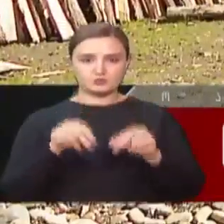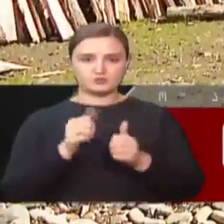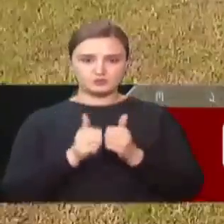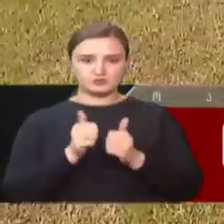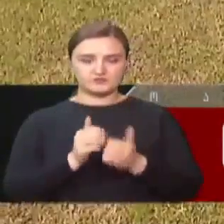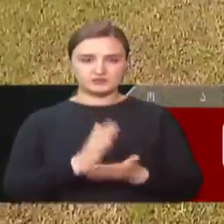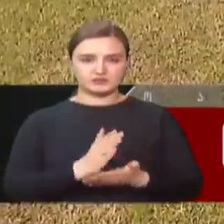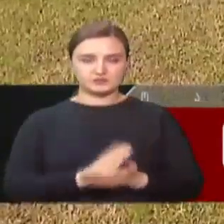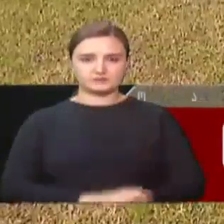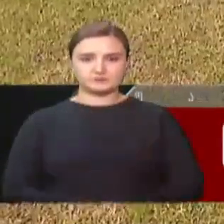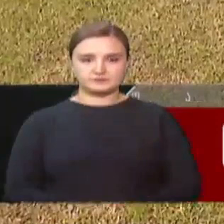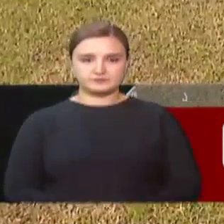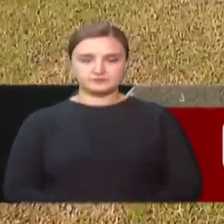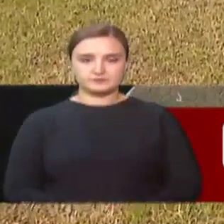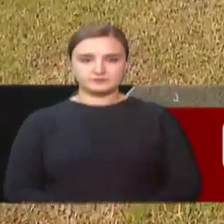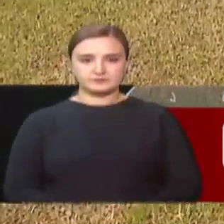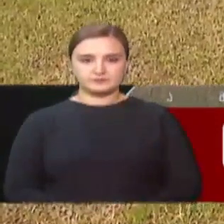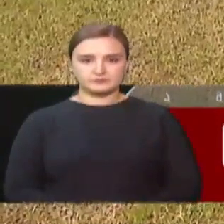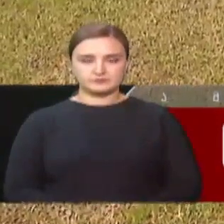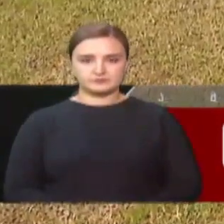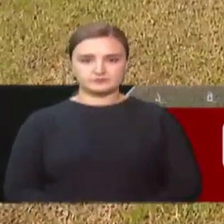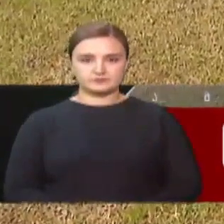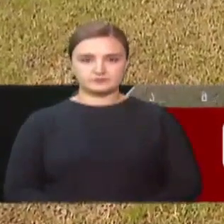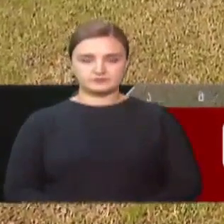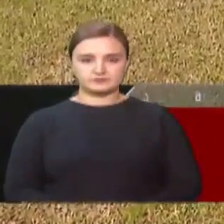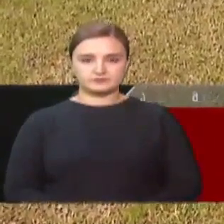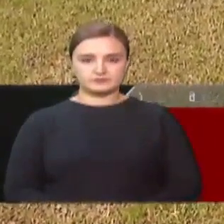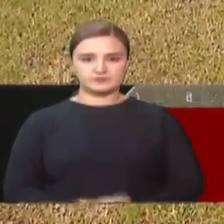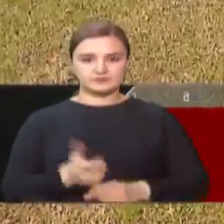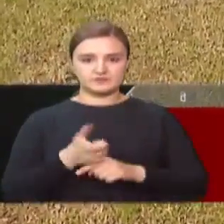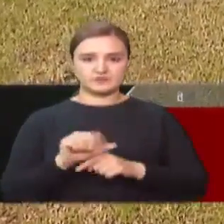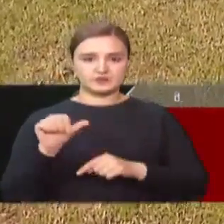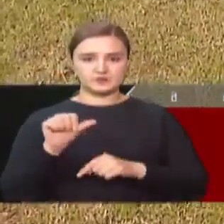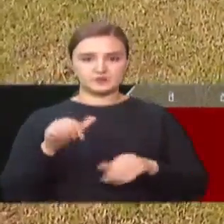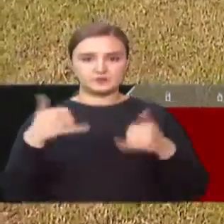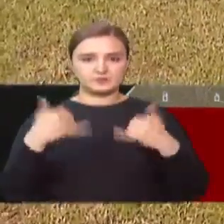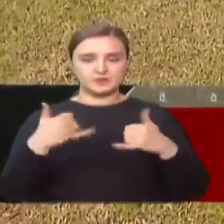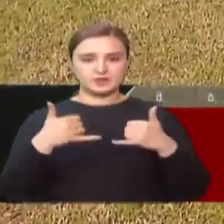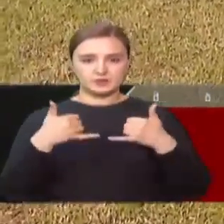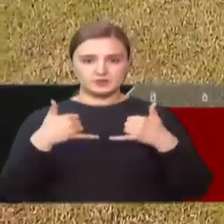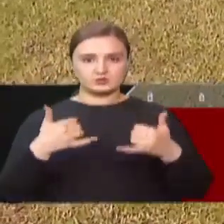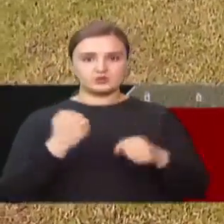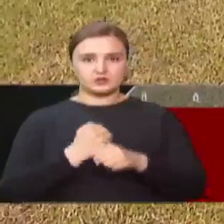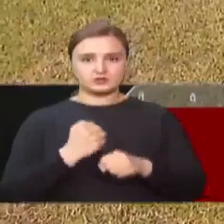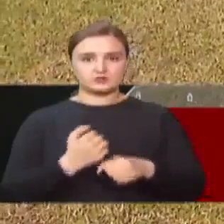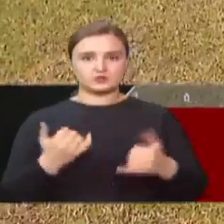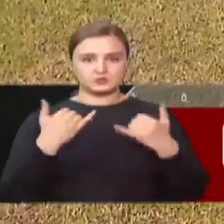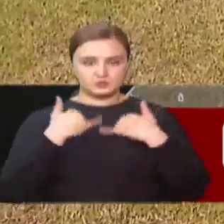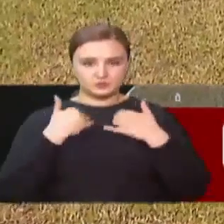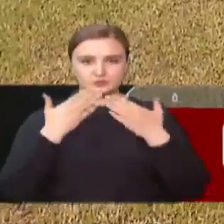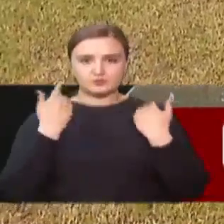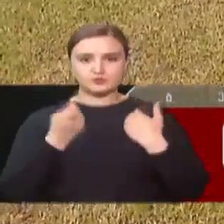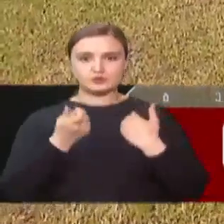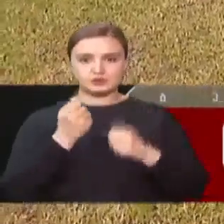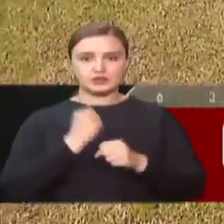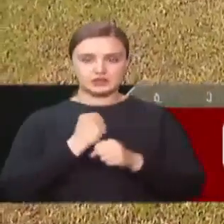არის. Ძალიან ცუდია, ბეტონი არ გაგვიკეთეს, ნაწილობრივ ცოტა